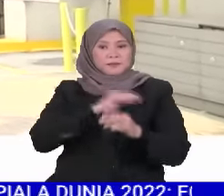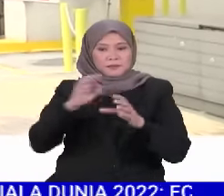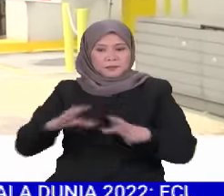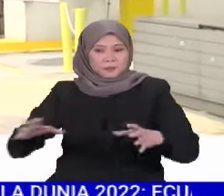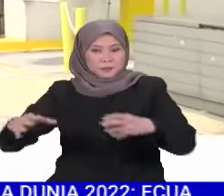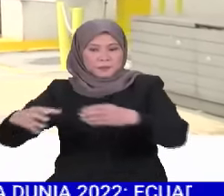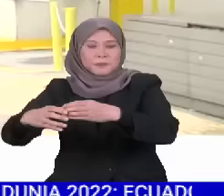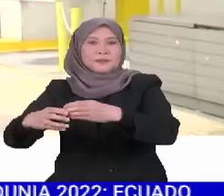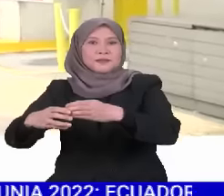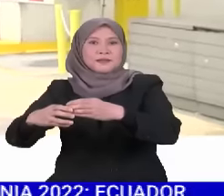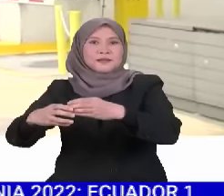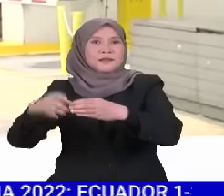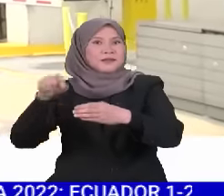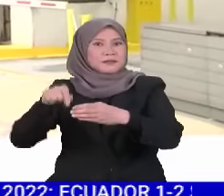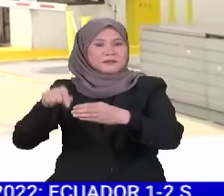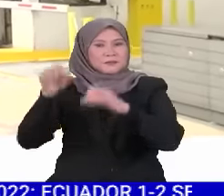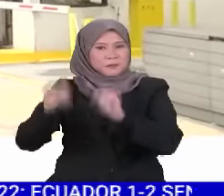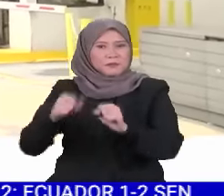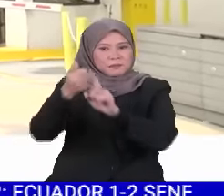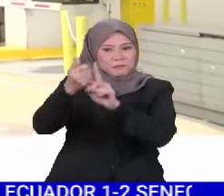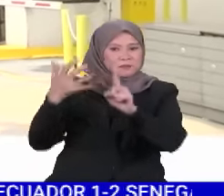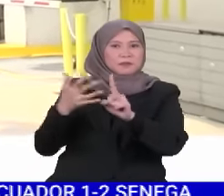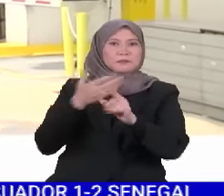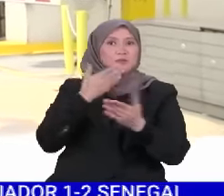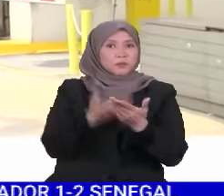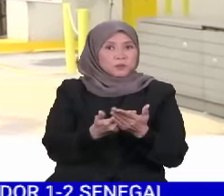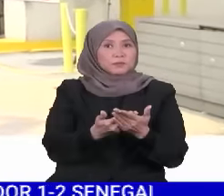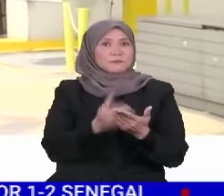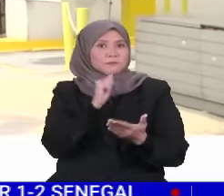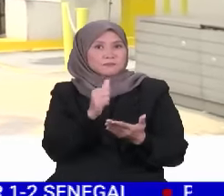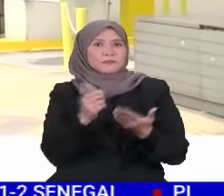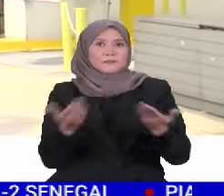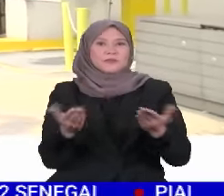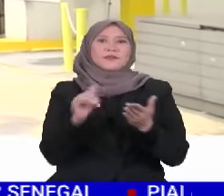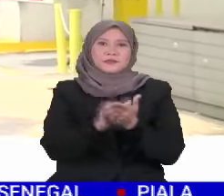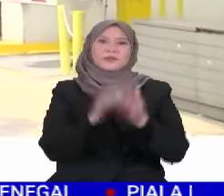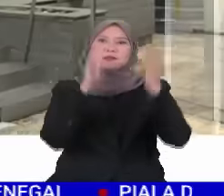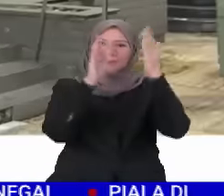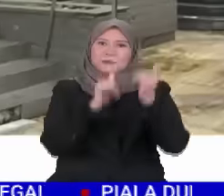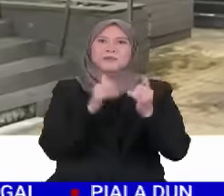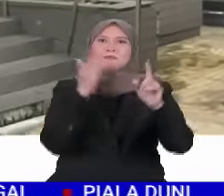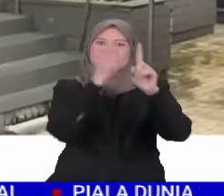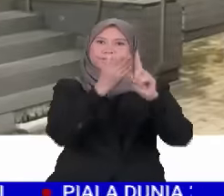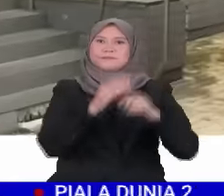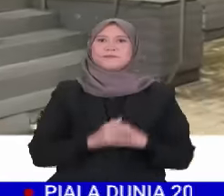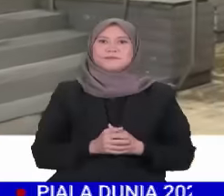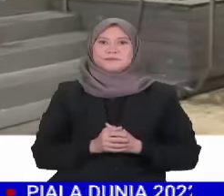dapat memberikan satu info yang lebih tinggi lah kita harap painting Kita sebenarnya